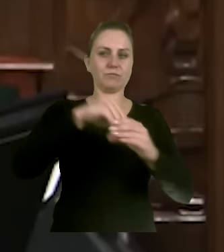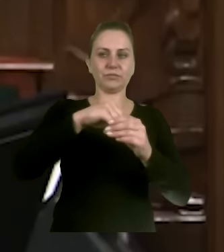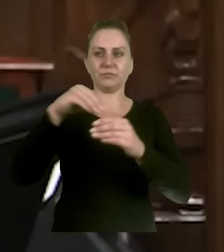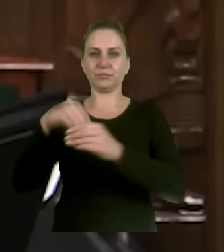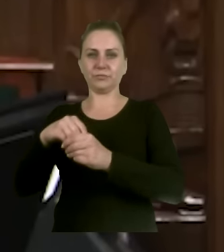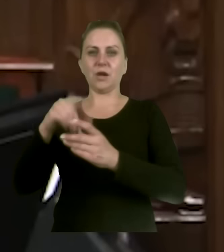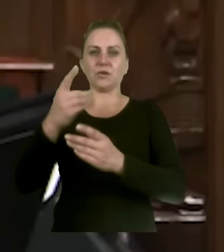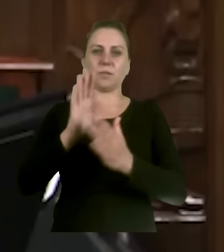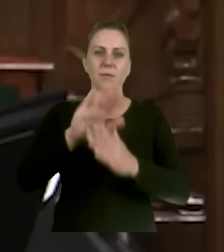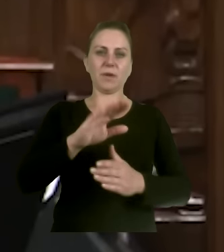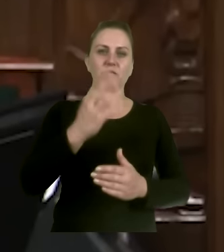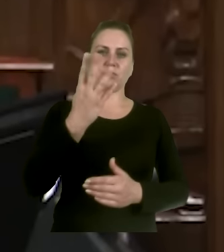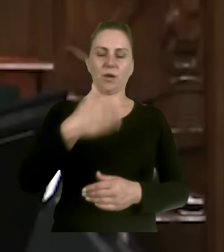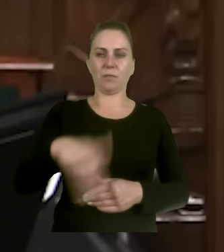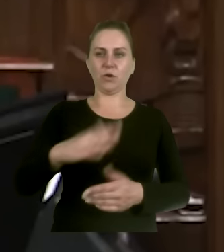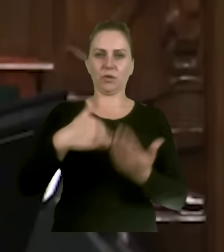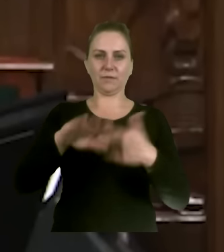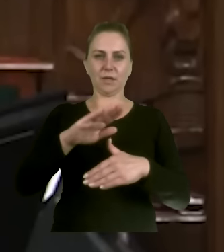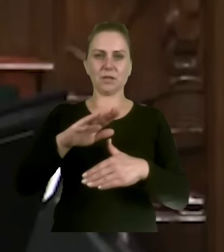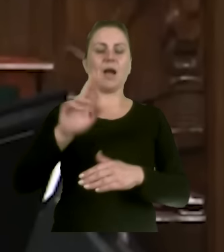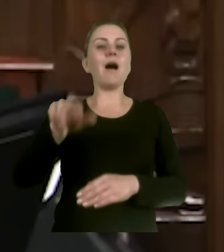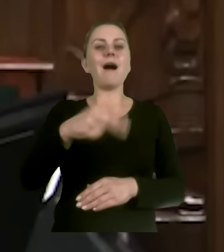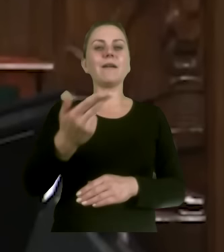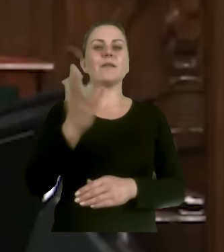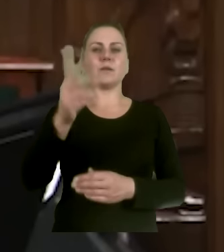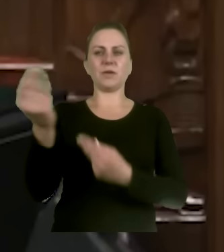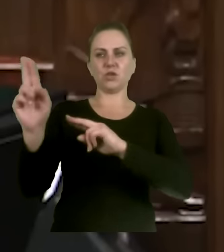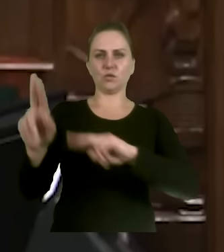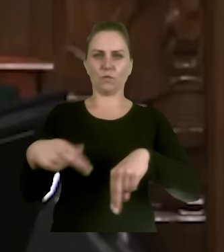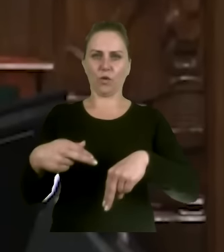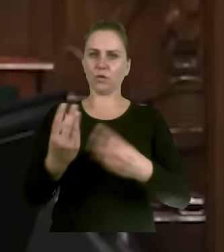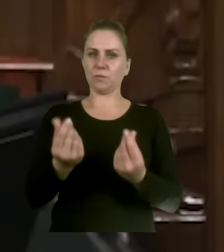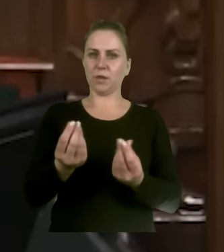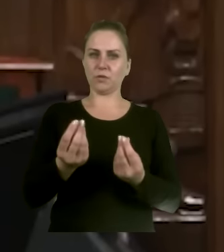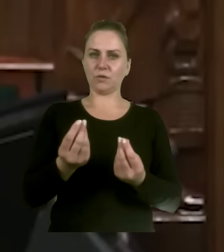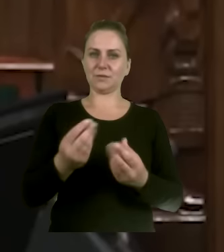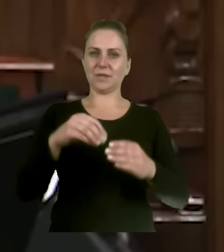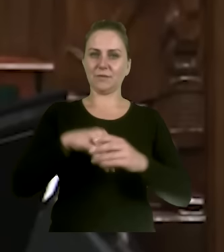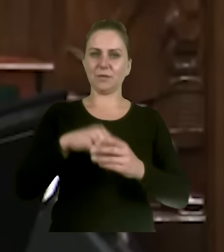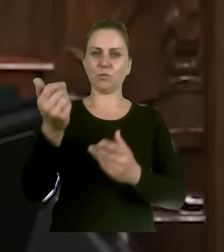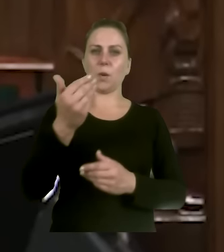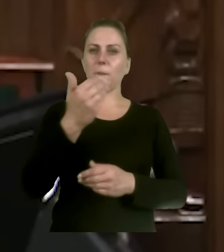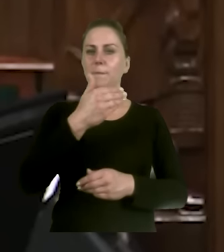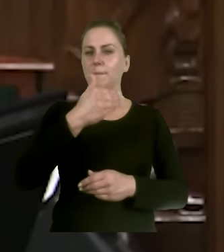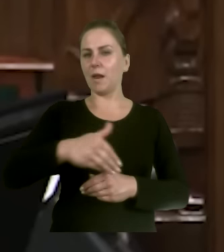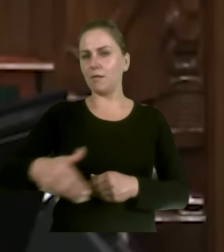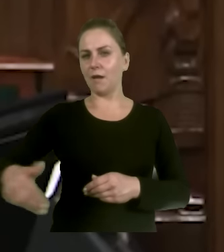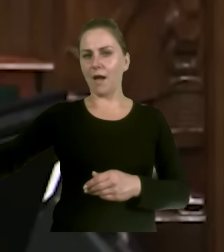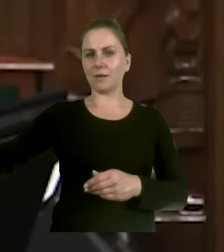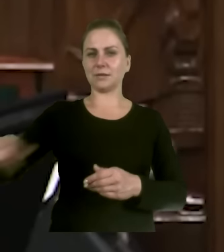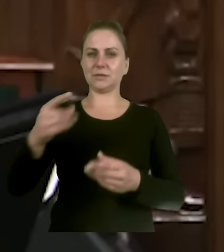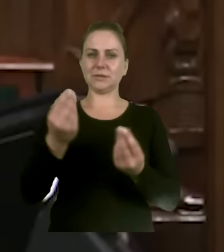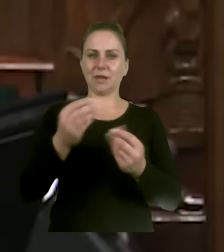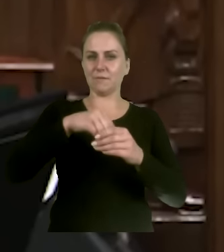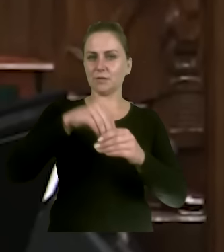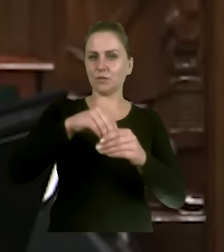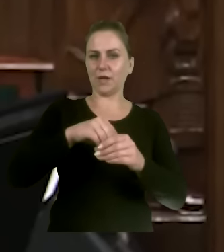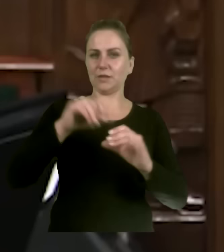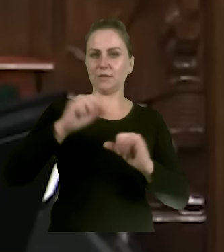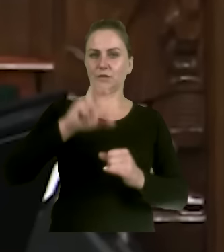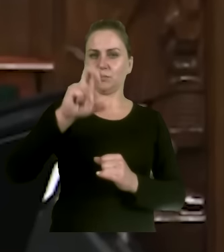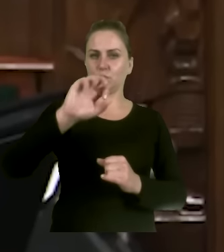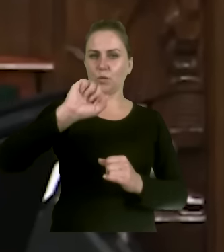więcej przepustowości. A kiedy będzie stopa zwrotu z tych miliardów zainwestowanych w to 30 milionów na Chopinie? No i tak dalej, i